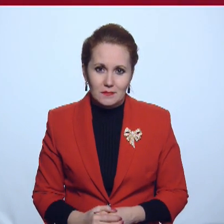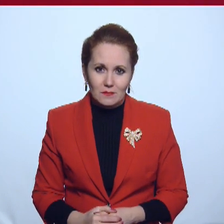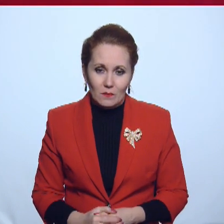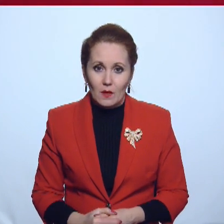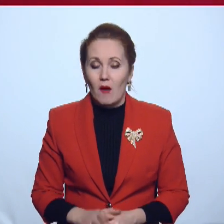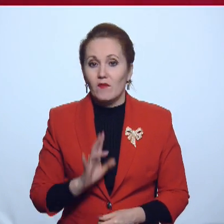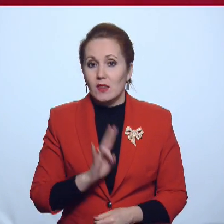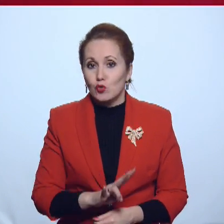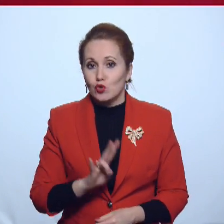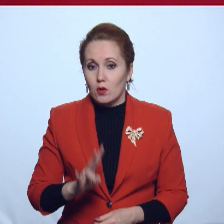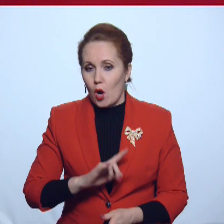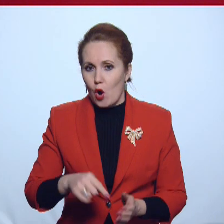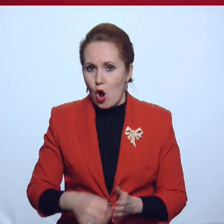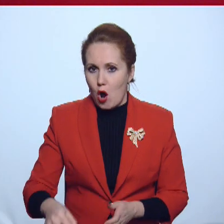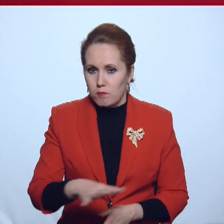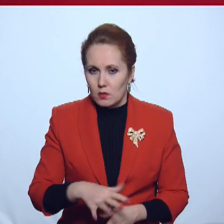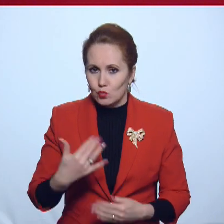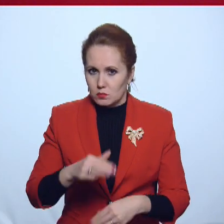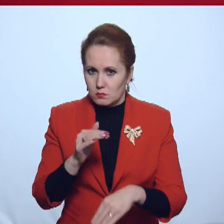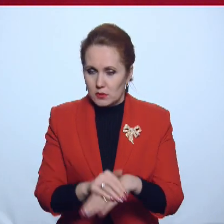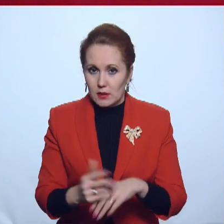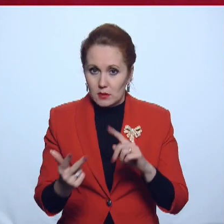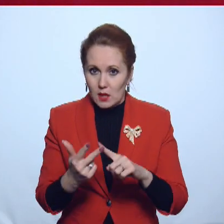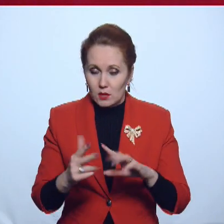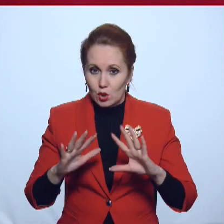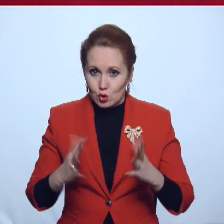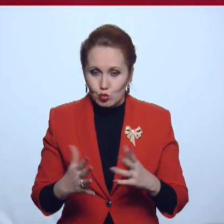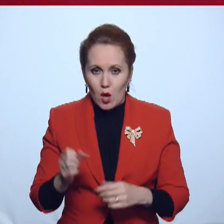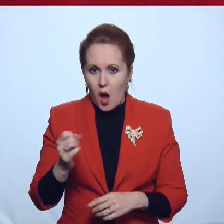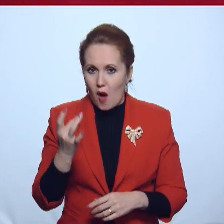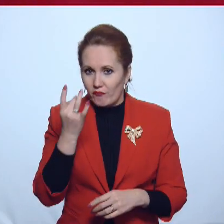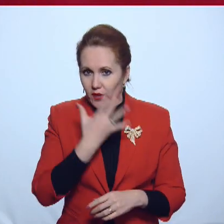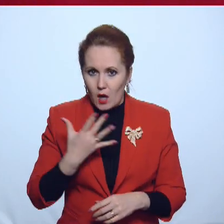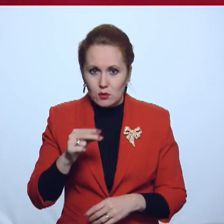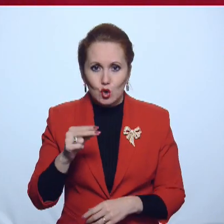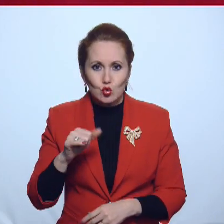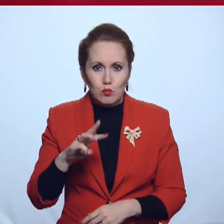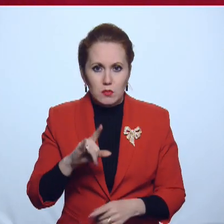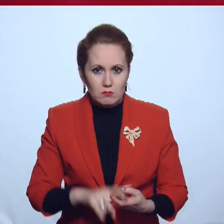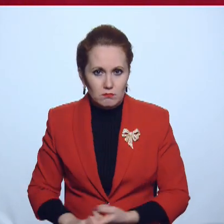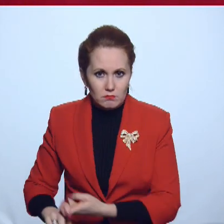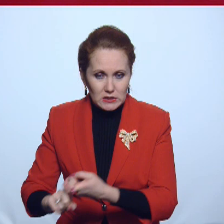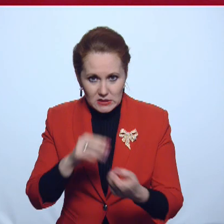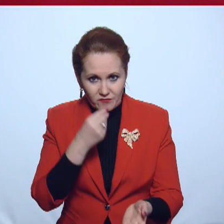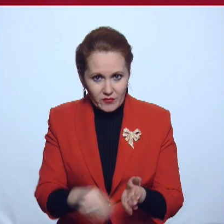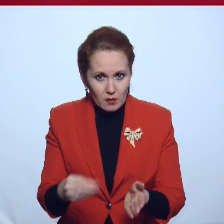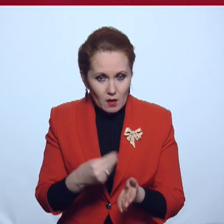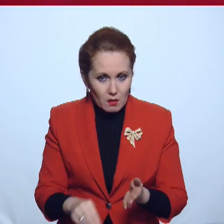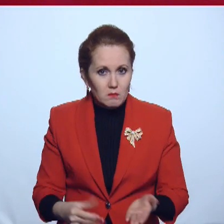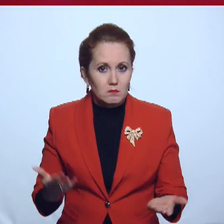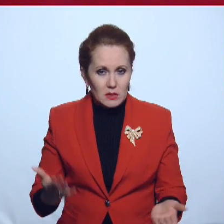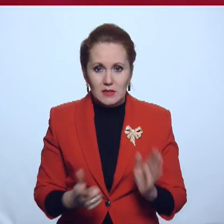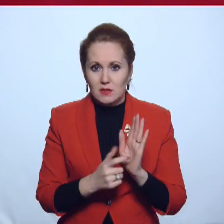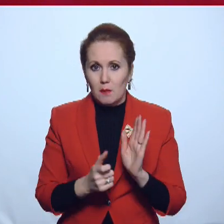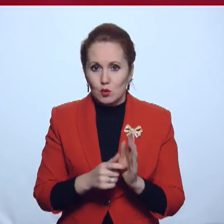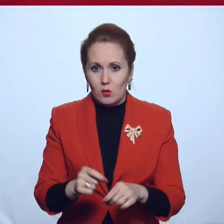В Нижегородской области зафиксирован уже 3-й случай африканской чумы свиней в этом году. На этот раз в охотхозяйстве Бутурлинского района, это